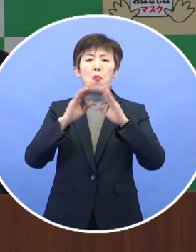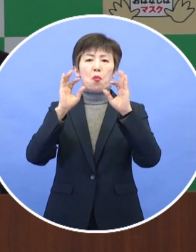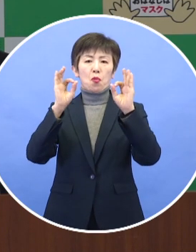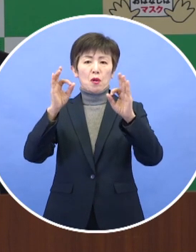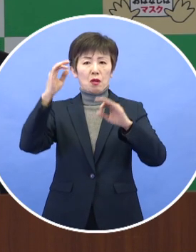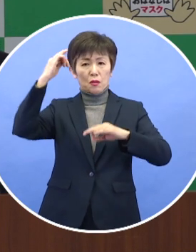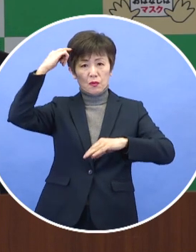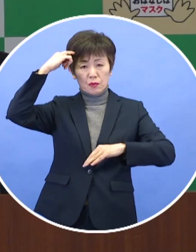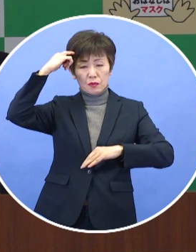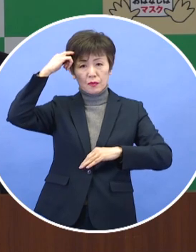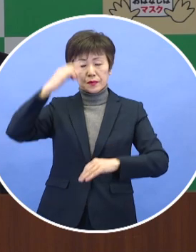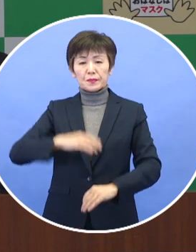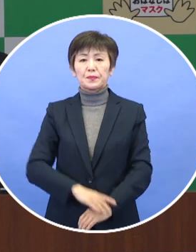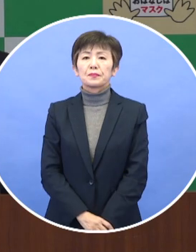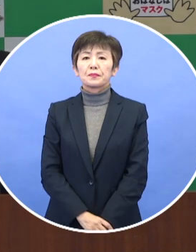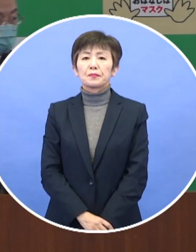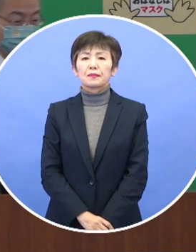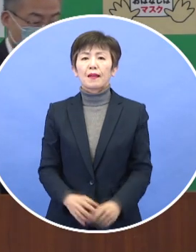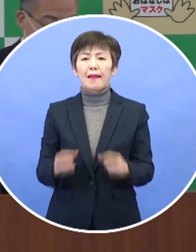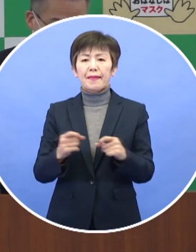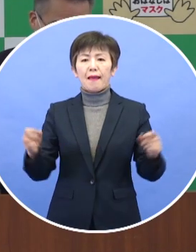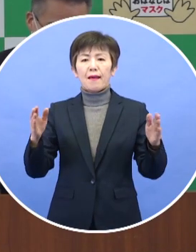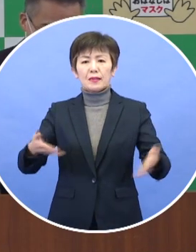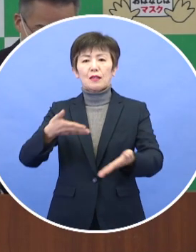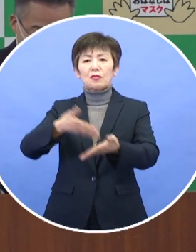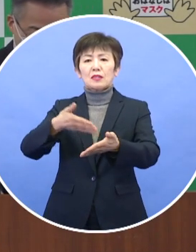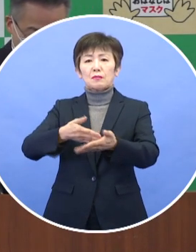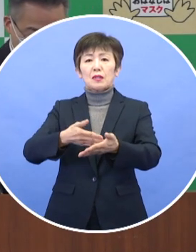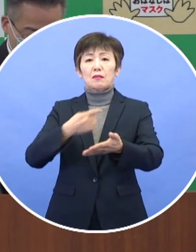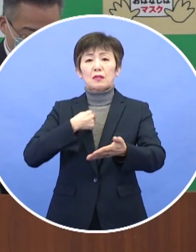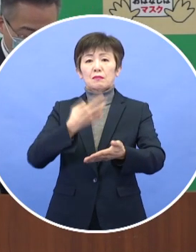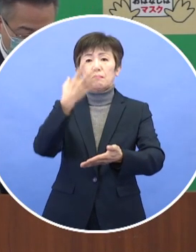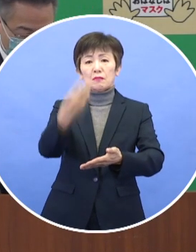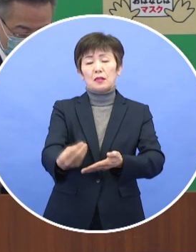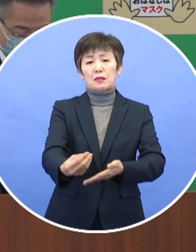ございます。長くなりましたが、私からのご説明は以上でございます。